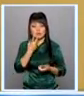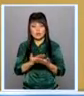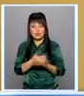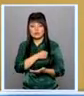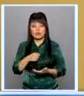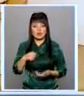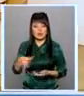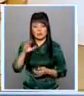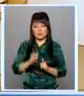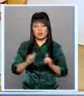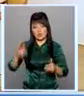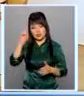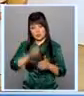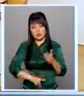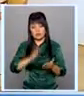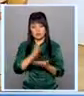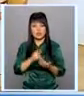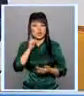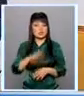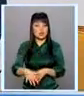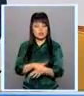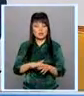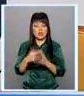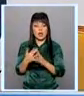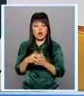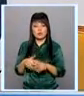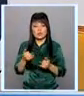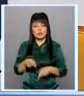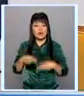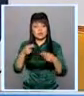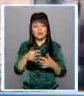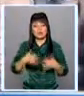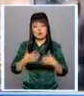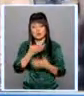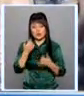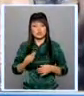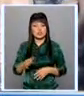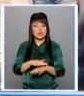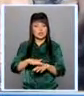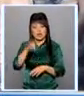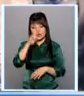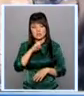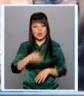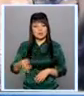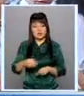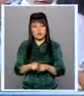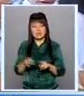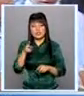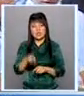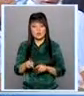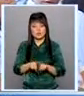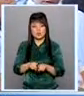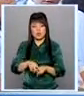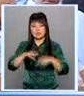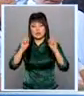ойлаймын, оның шеберлігін арттырады. Дегенмен жастардың дені ауылға баруға асықпайды. Бүгінде Шығыс Қазақстанда 2000-ға жуық маман тапшы.